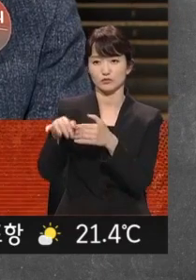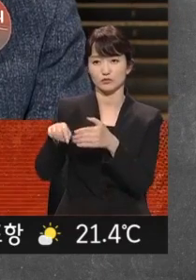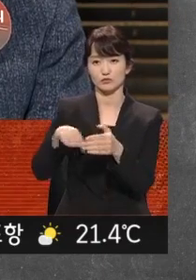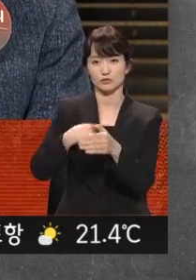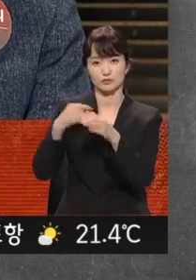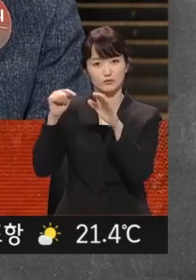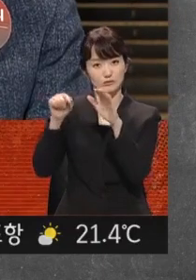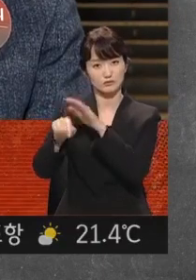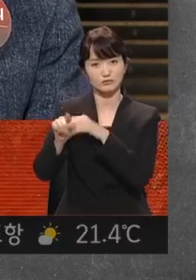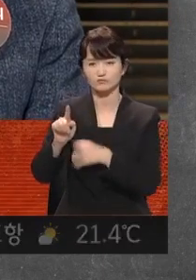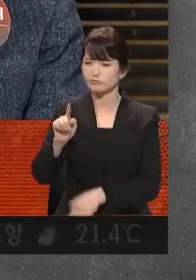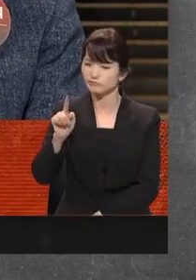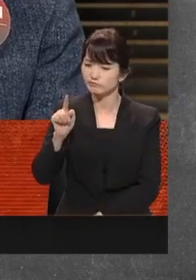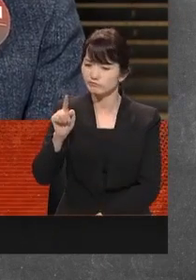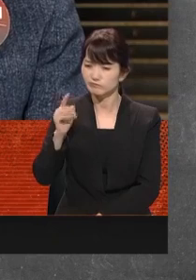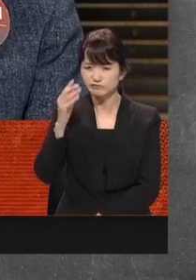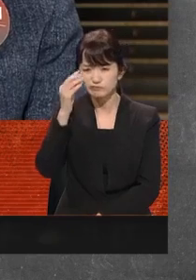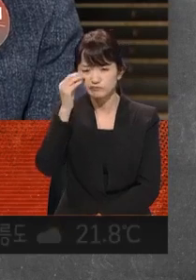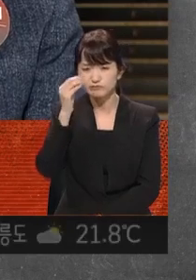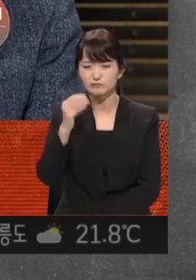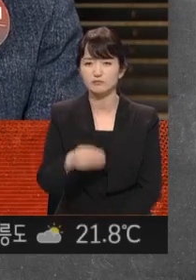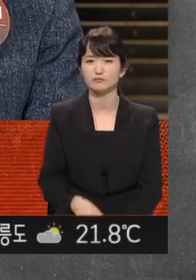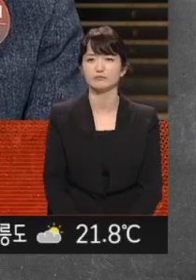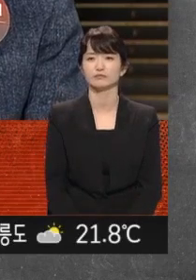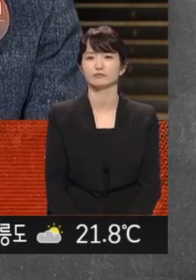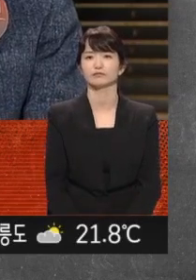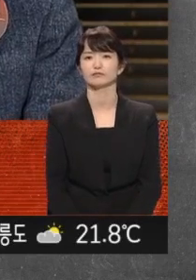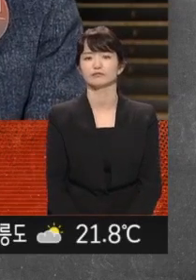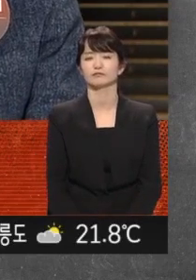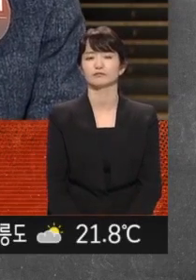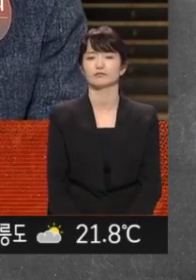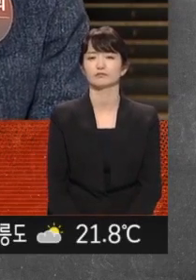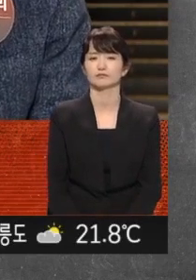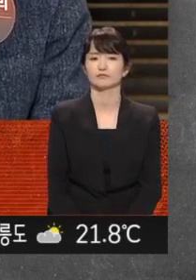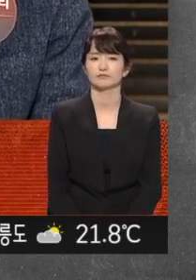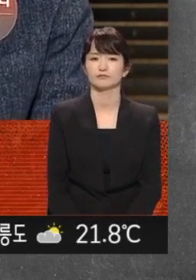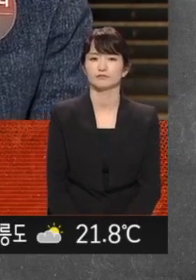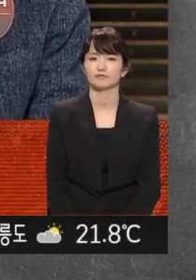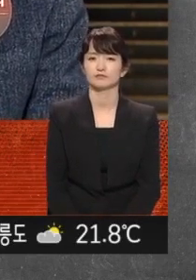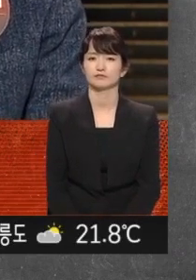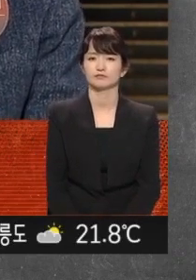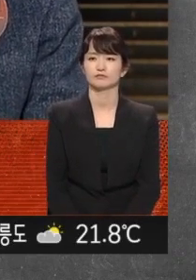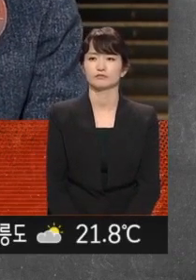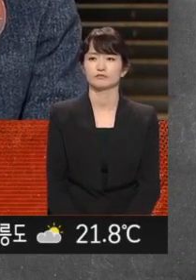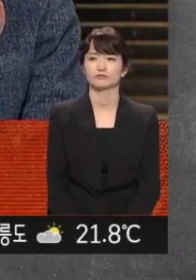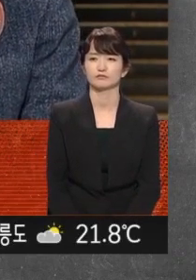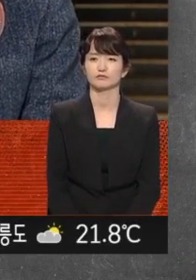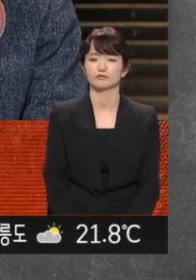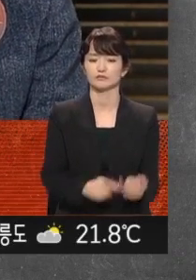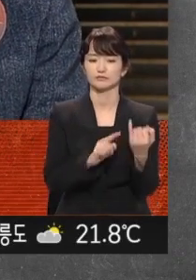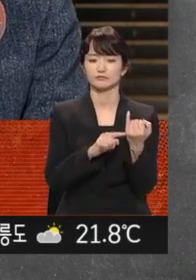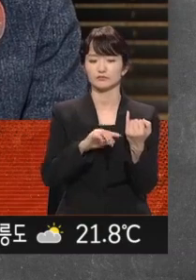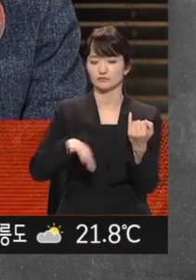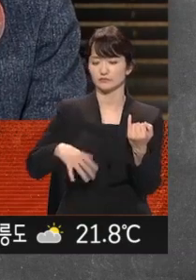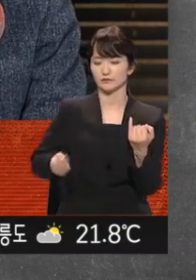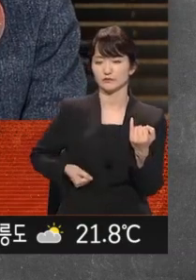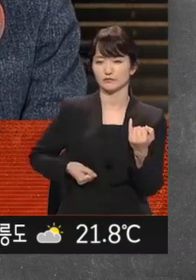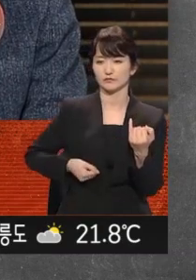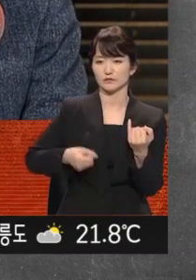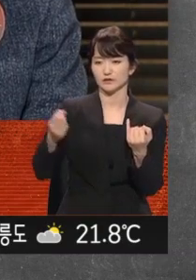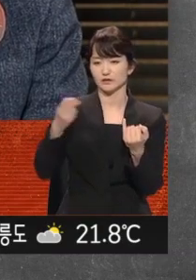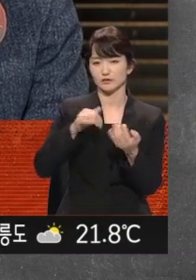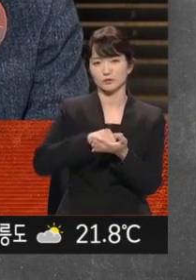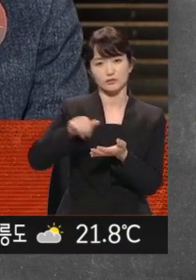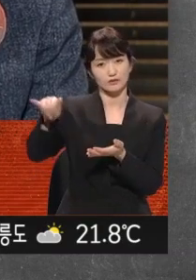아 이게 좀 이상하다 이렇게 얘기를 하십니다 글쎄요 이제 이분이 뭐 캄보디아를 자주 간 사람 같은 모르겠는데